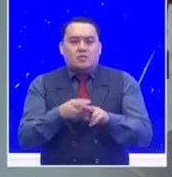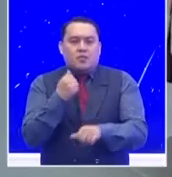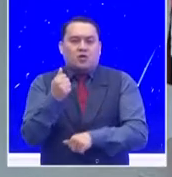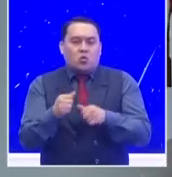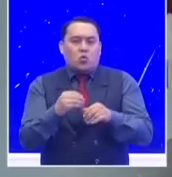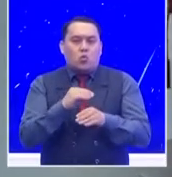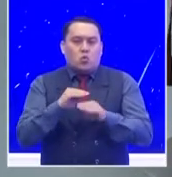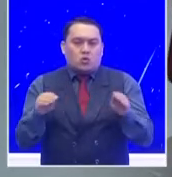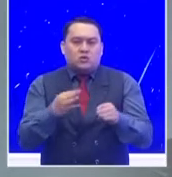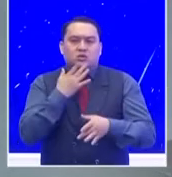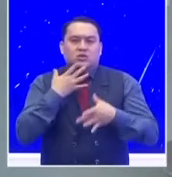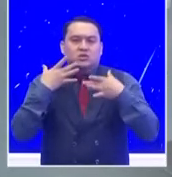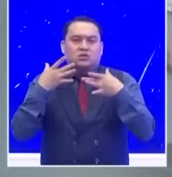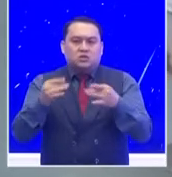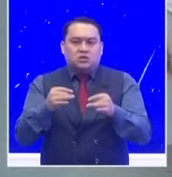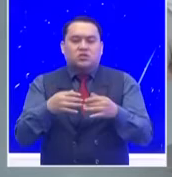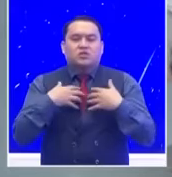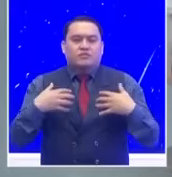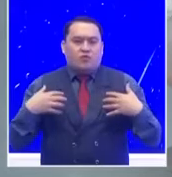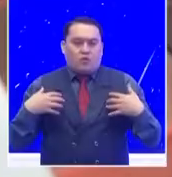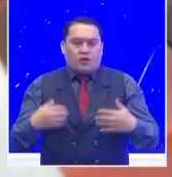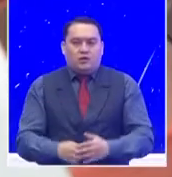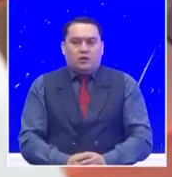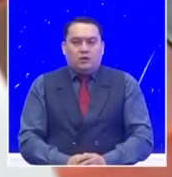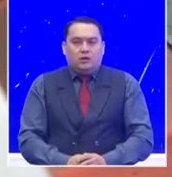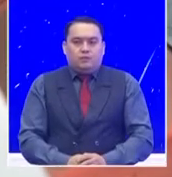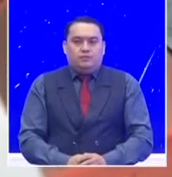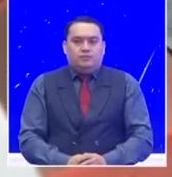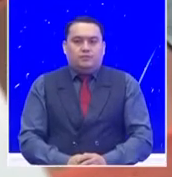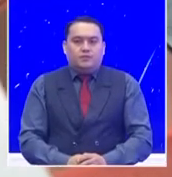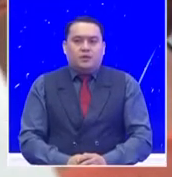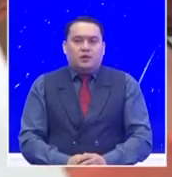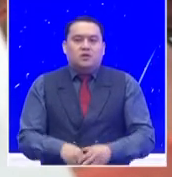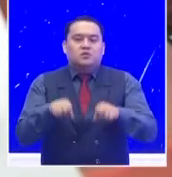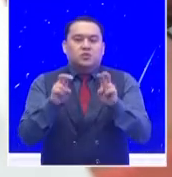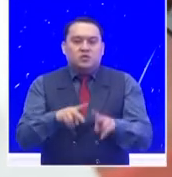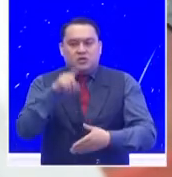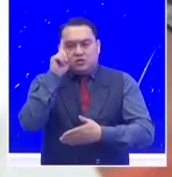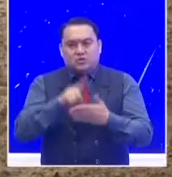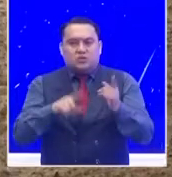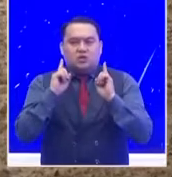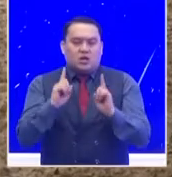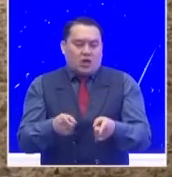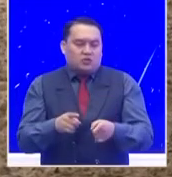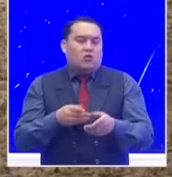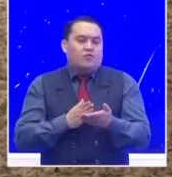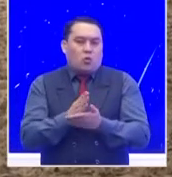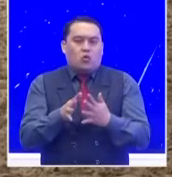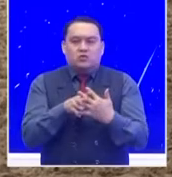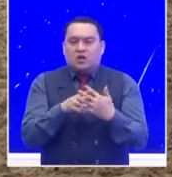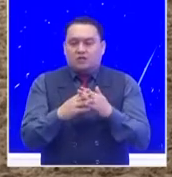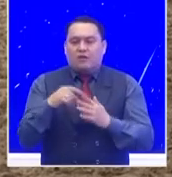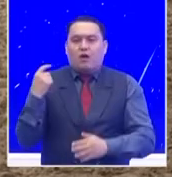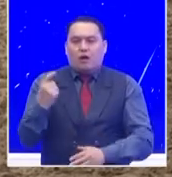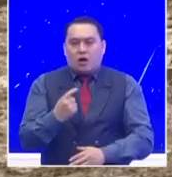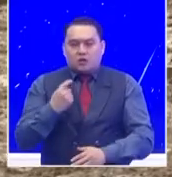высокого уровня экспорта живого скота, говорят в ведомстве. С ними согласны специалисты, работающие в отрасли сельского